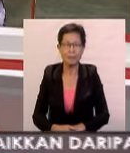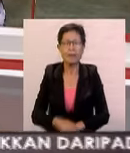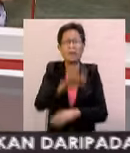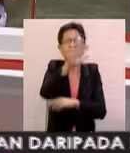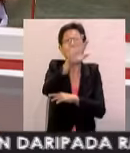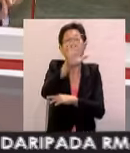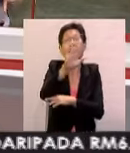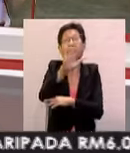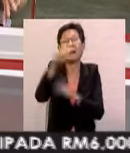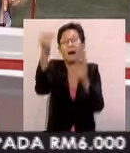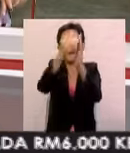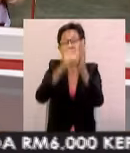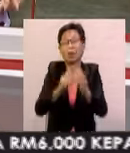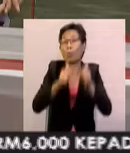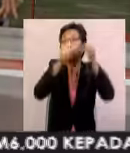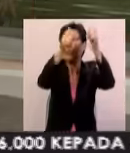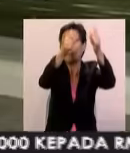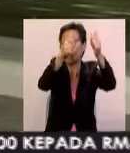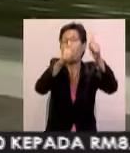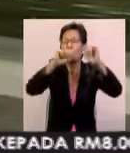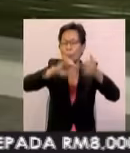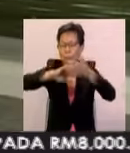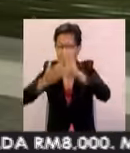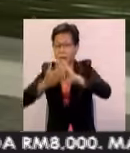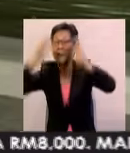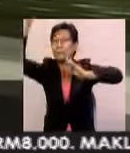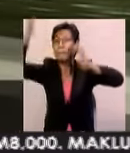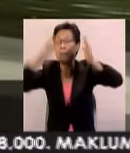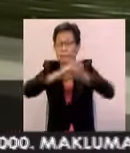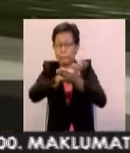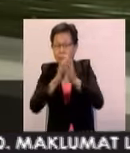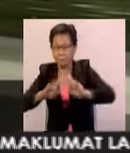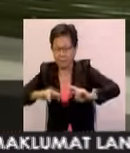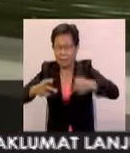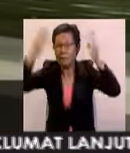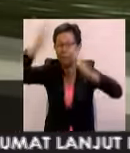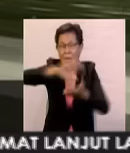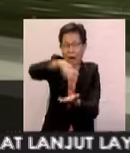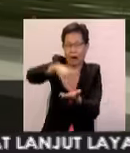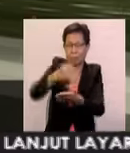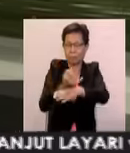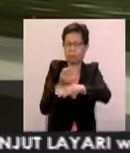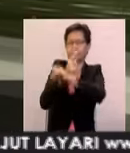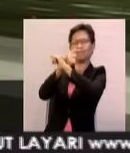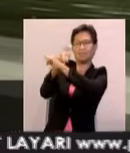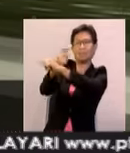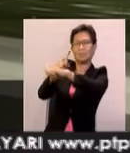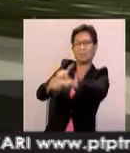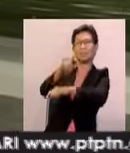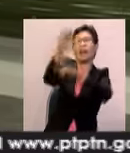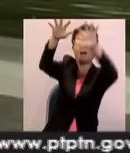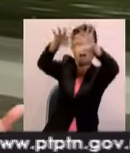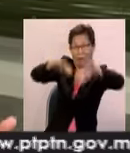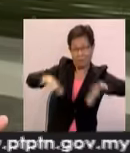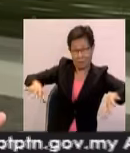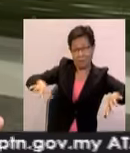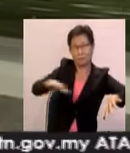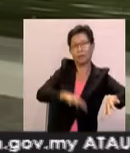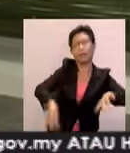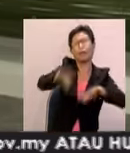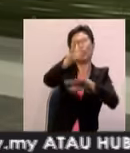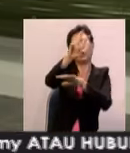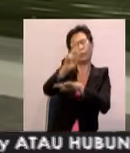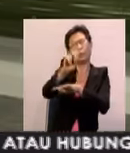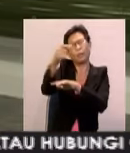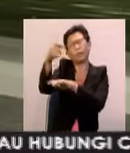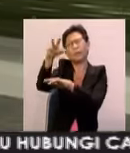Lima adalah acara utama yang boleh menjadikan Malaysia sebagai hub industri pertahanan di Asia Tenggara. Kira-kira